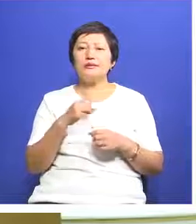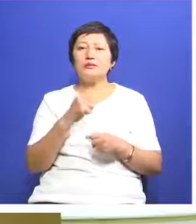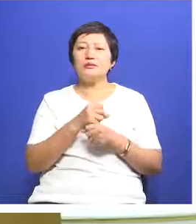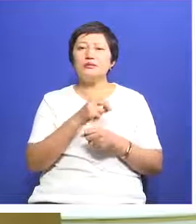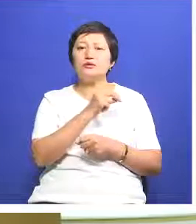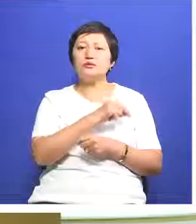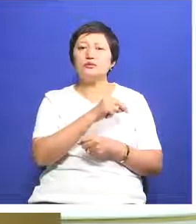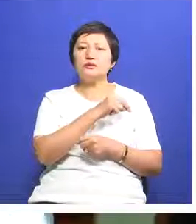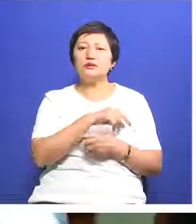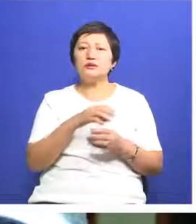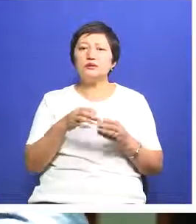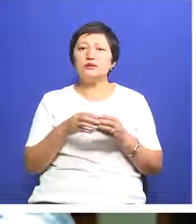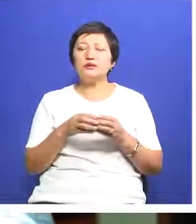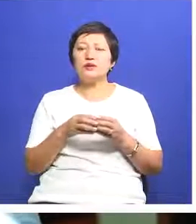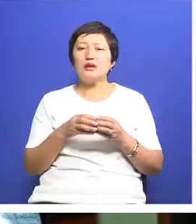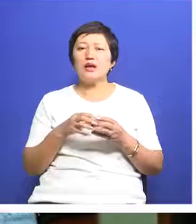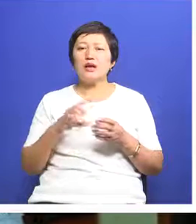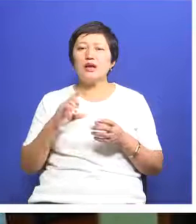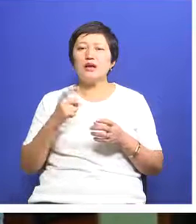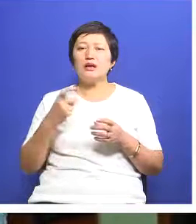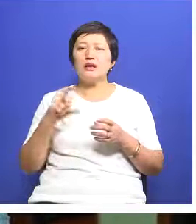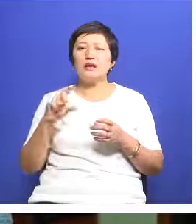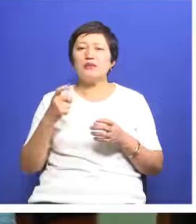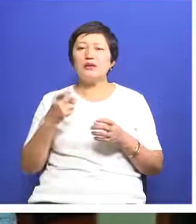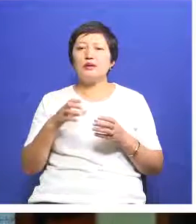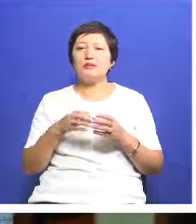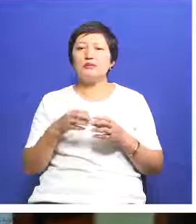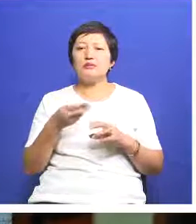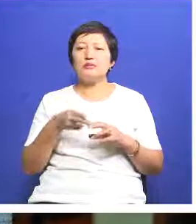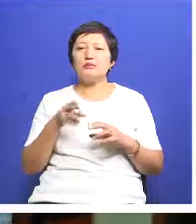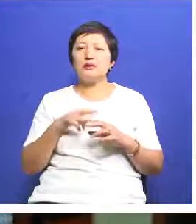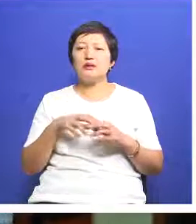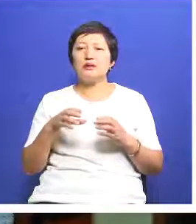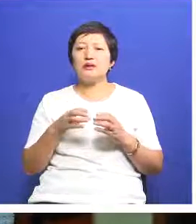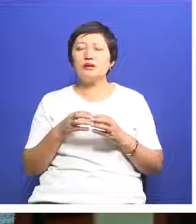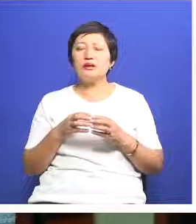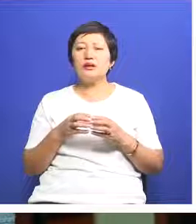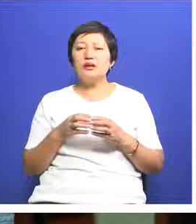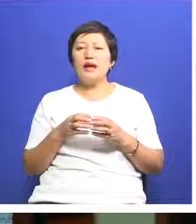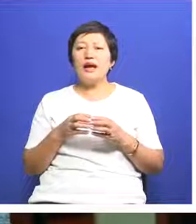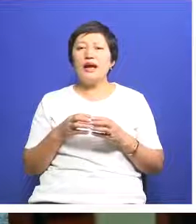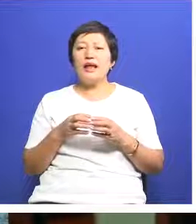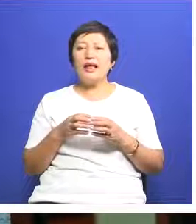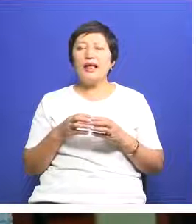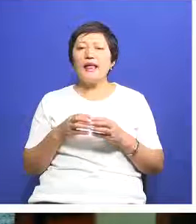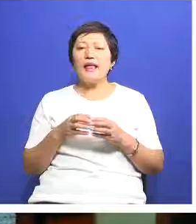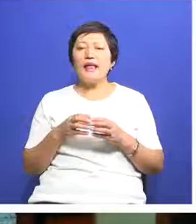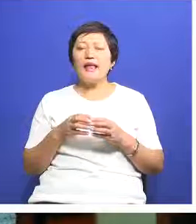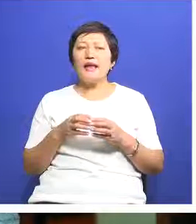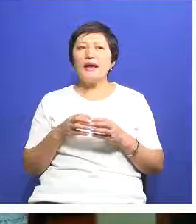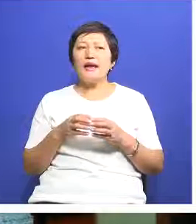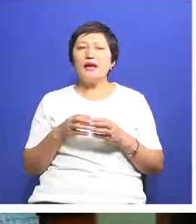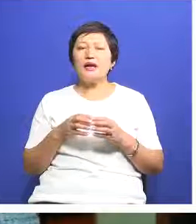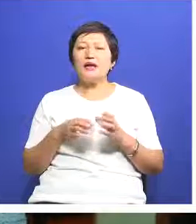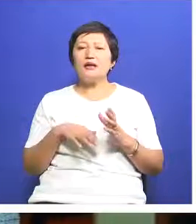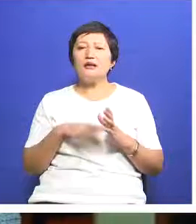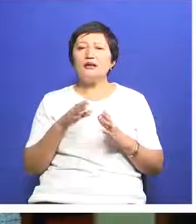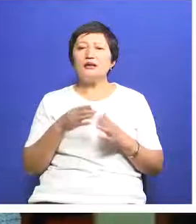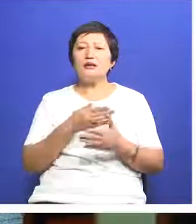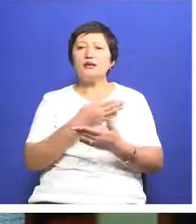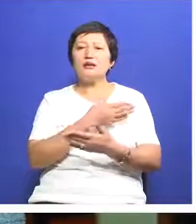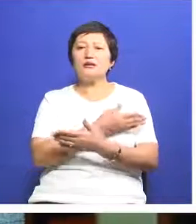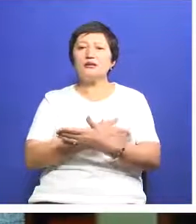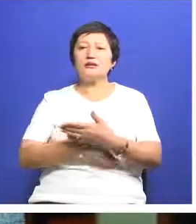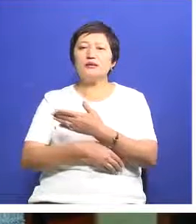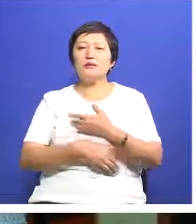тірлігін істеп жатыр. Әлеуметтік аз қамтылған сонымен қатар ерекше күтімді қажет ететін, яғни мүмкіндігі шектеулі